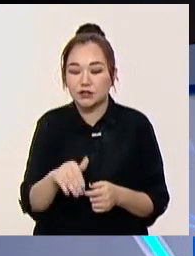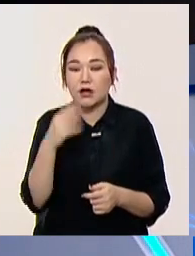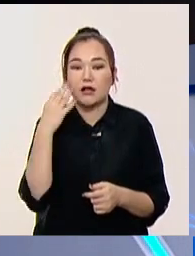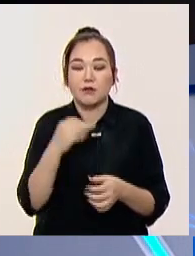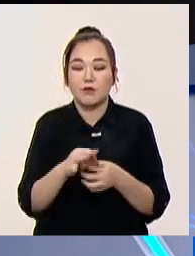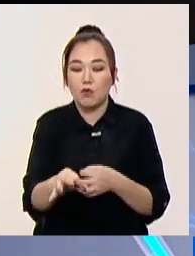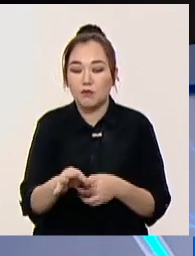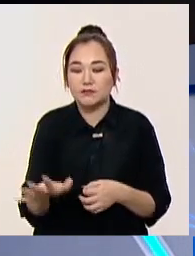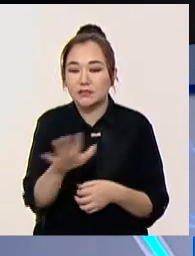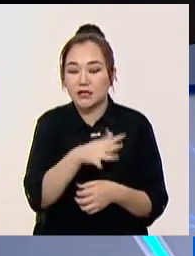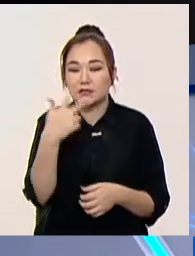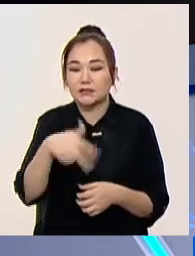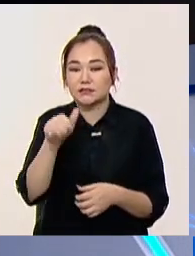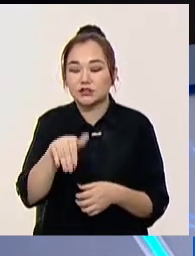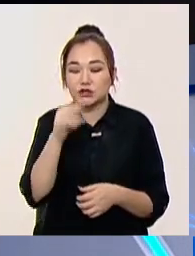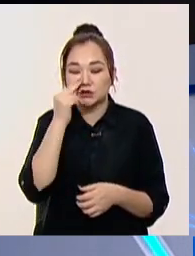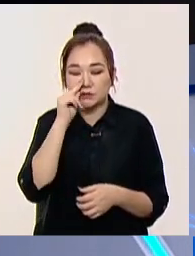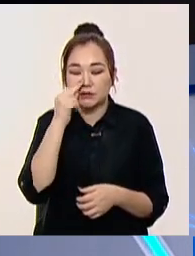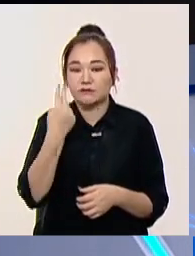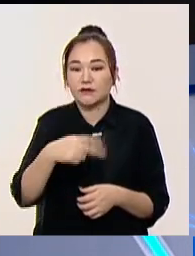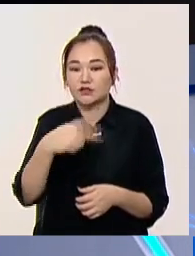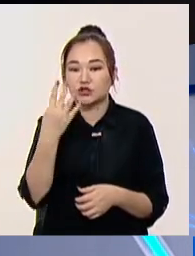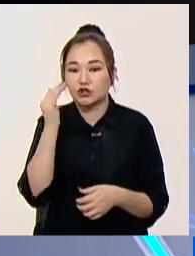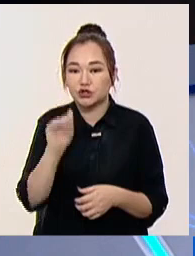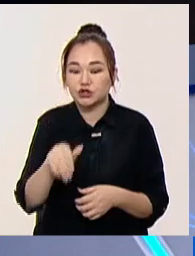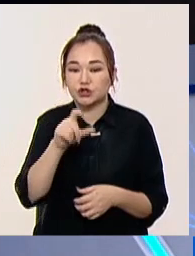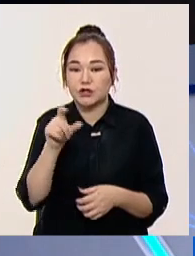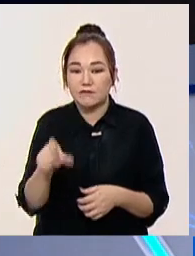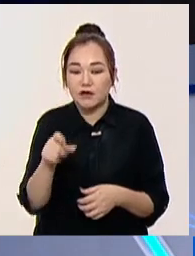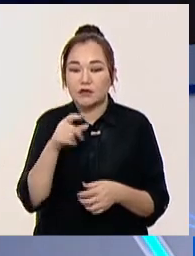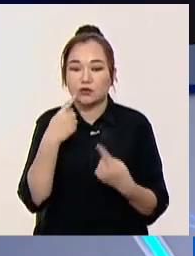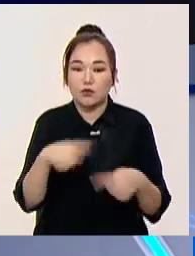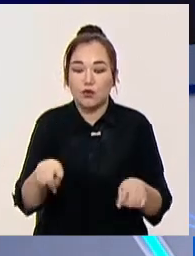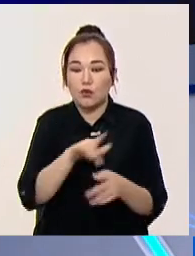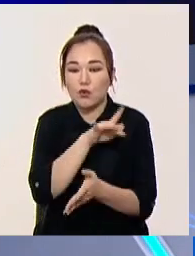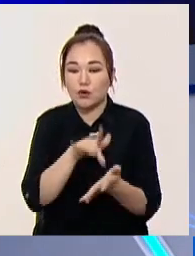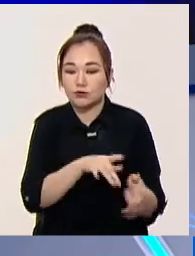Алматы облысына 30 мың, Шымкентке 24 мыңдай азамат өзге өңірлерден қоныс аударған.